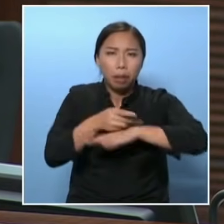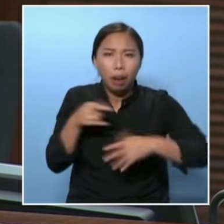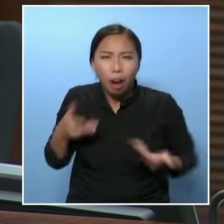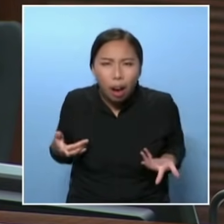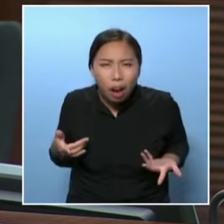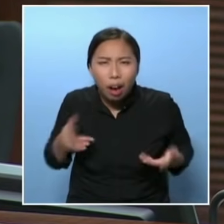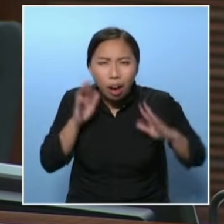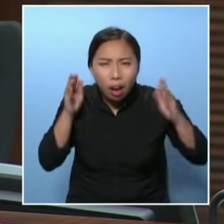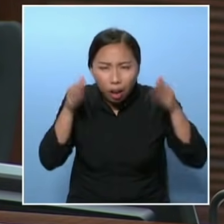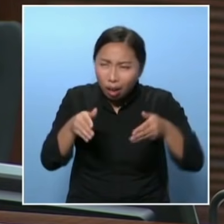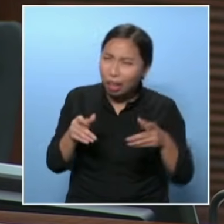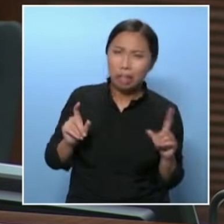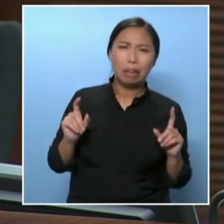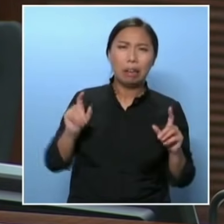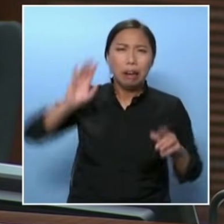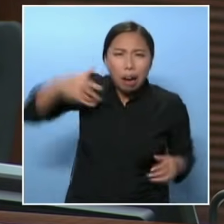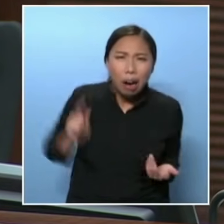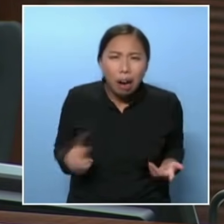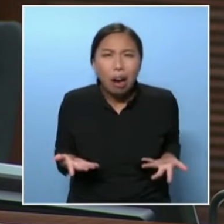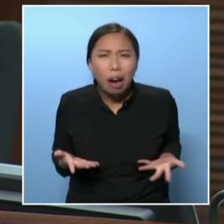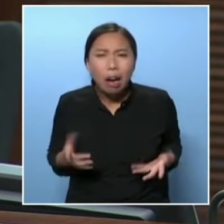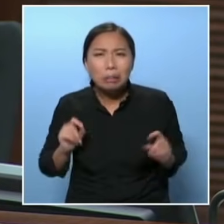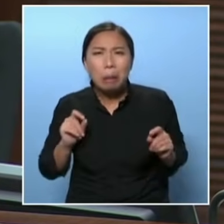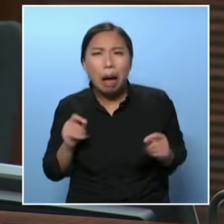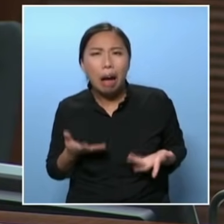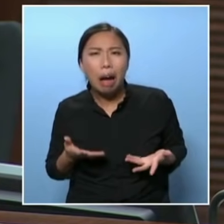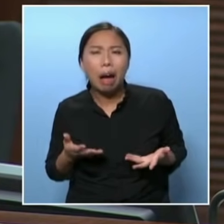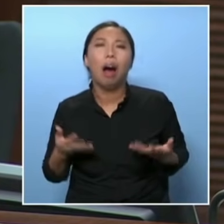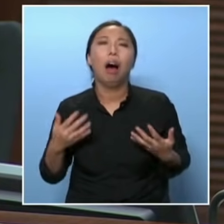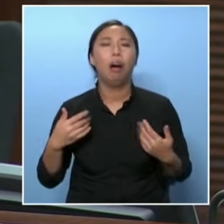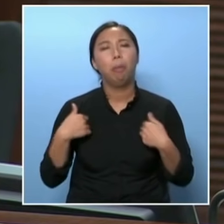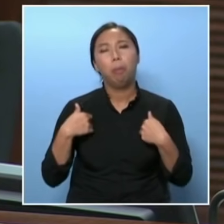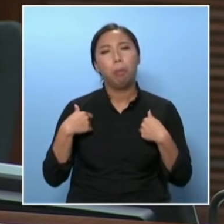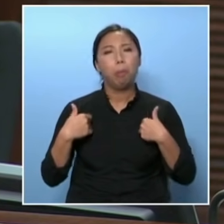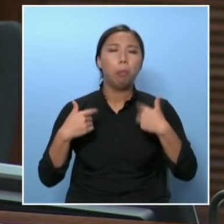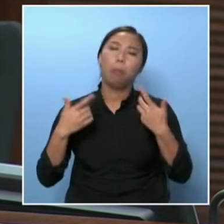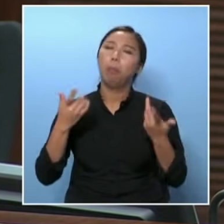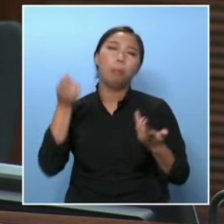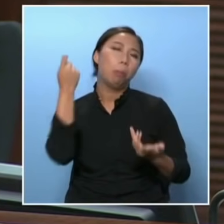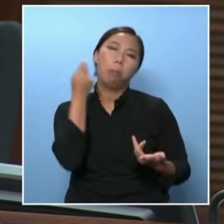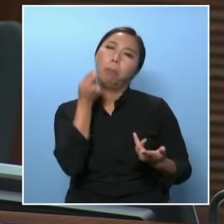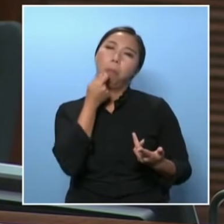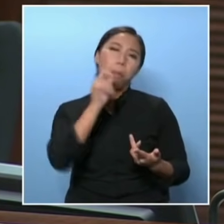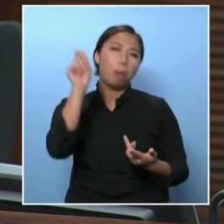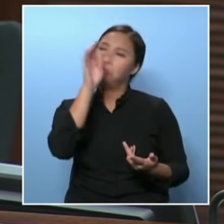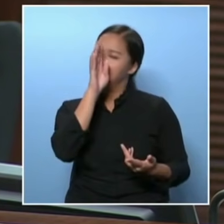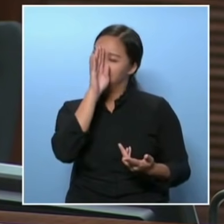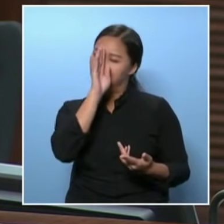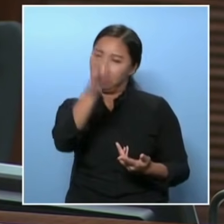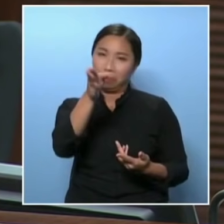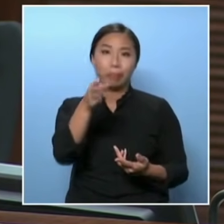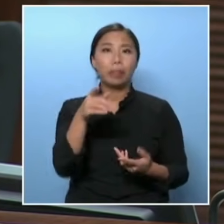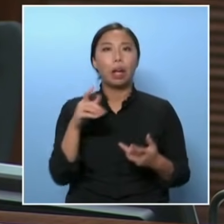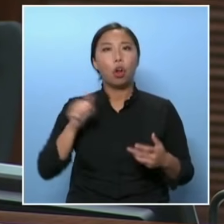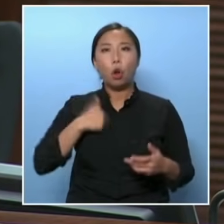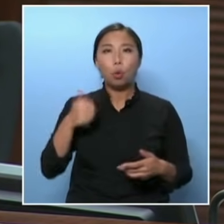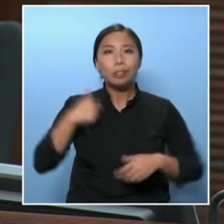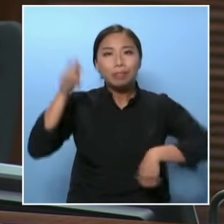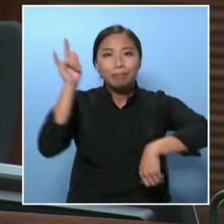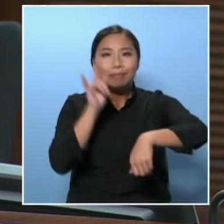咁。我覺得咧嗰個嘅解釋就好簡單直接嘅啫，就係啲老師唔得